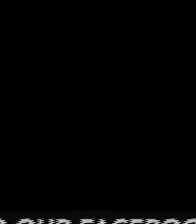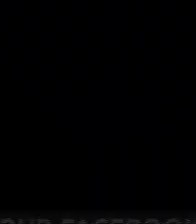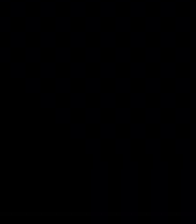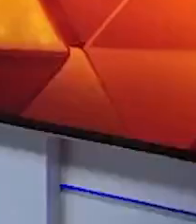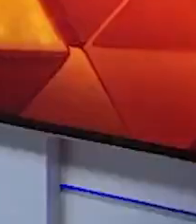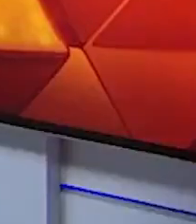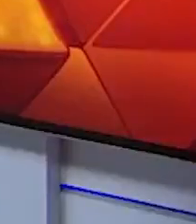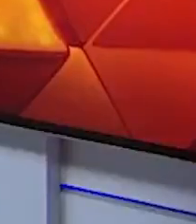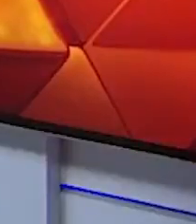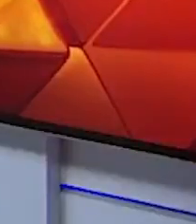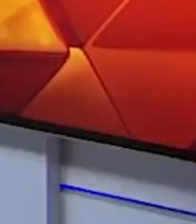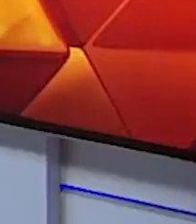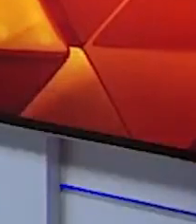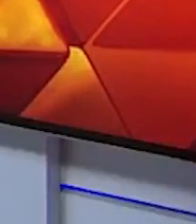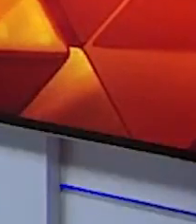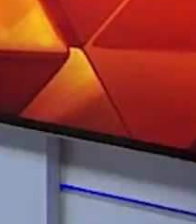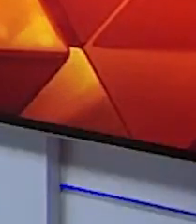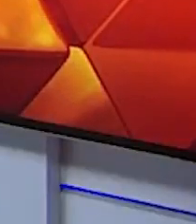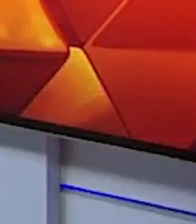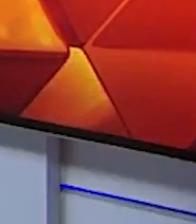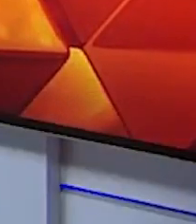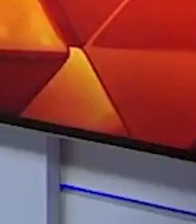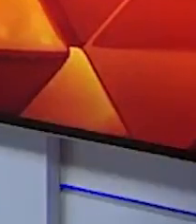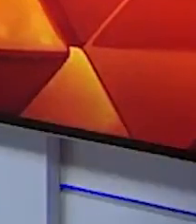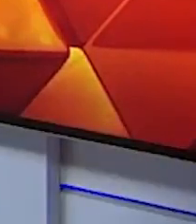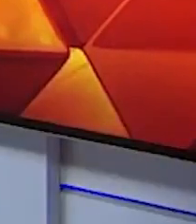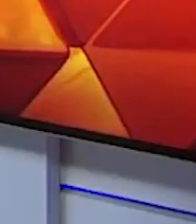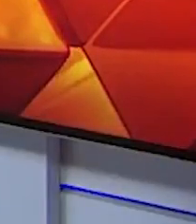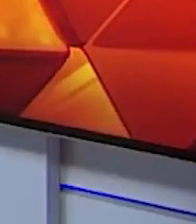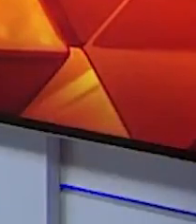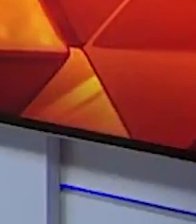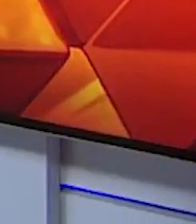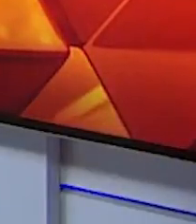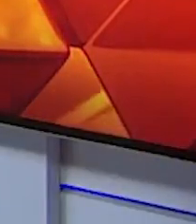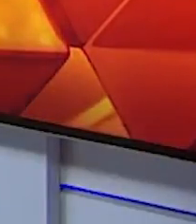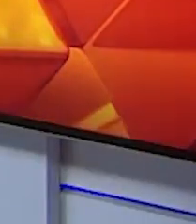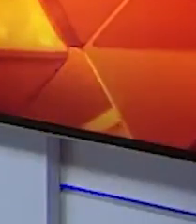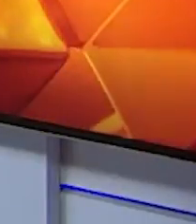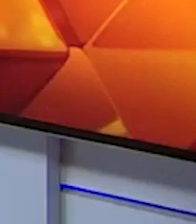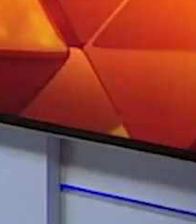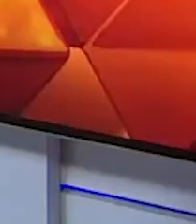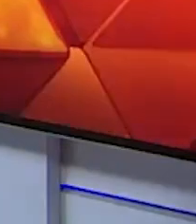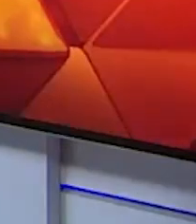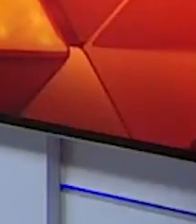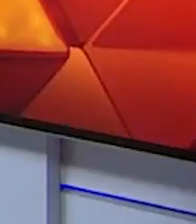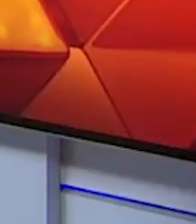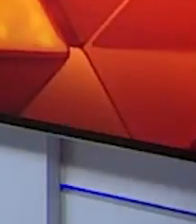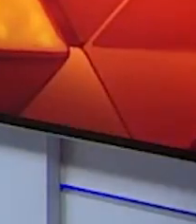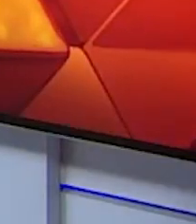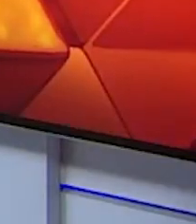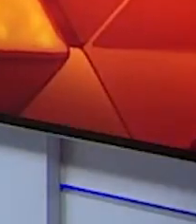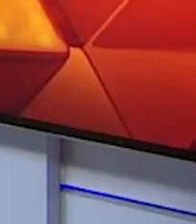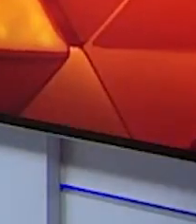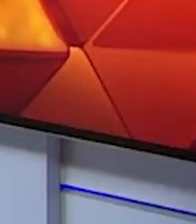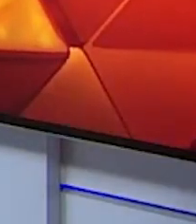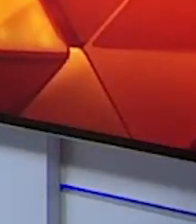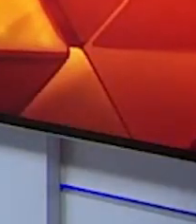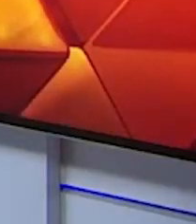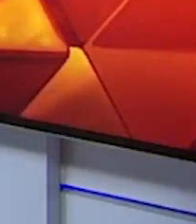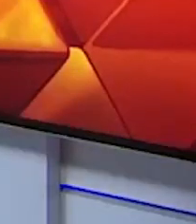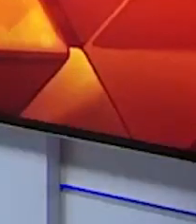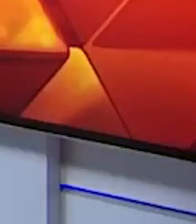happenings. Para sa mas mahabang chikahan, visit and subscribe to GMA Integrated News on YouTube. At para sa mga kapuso